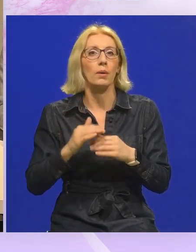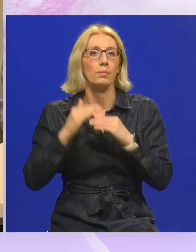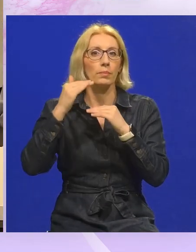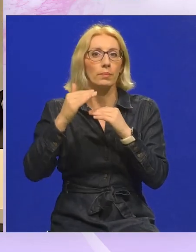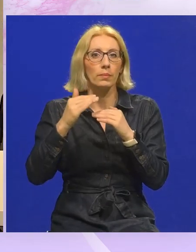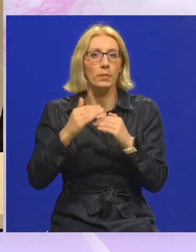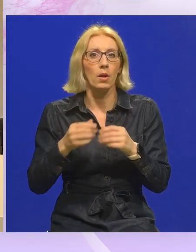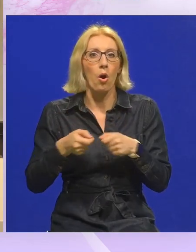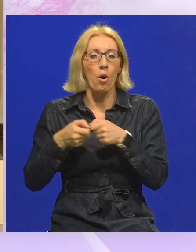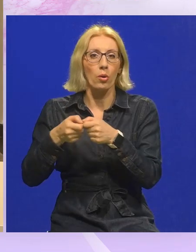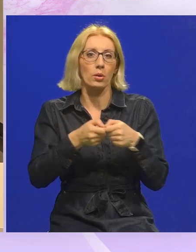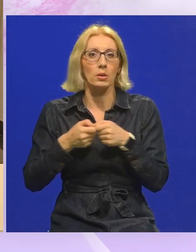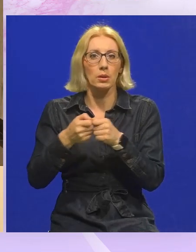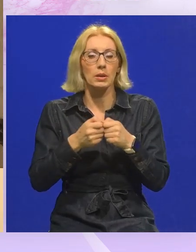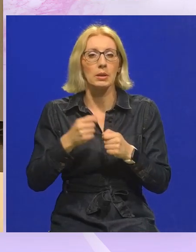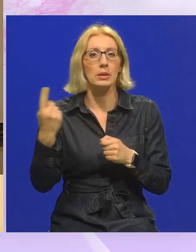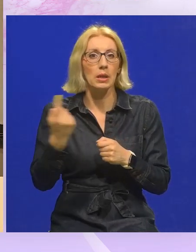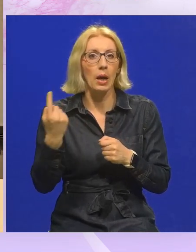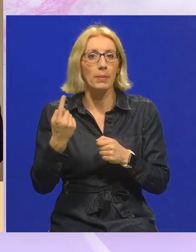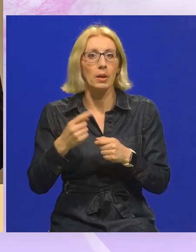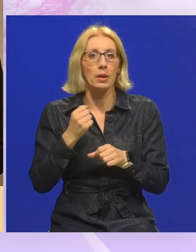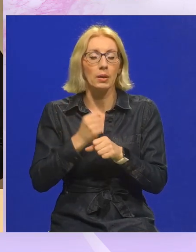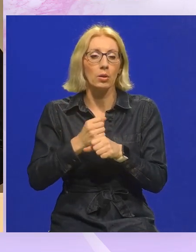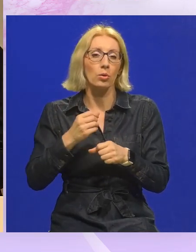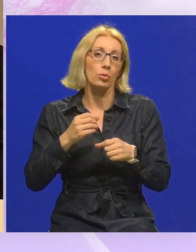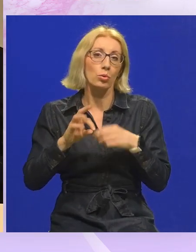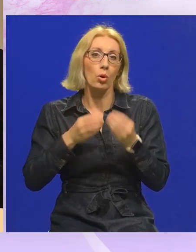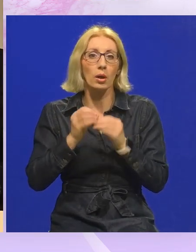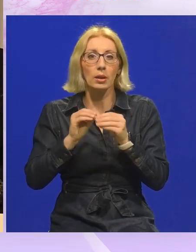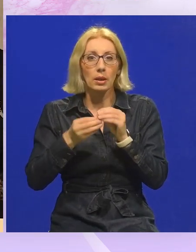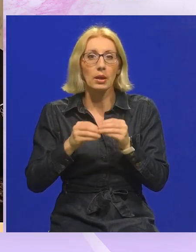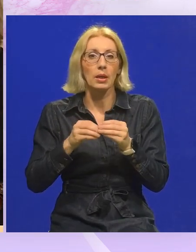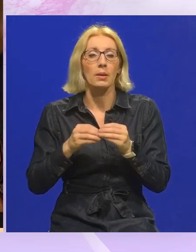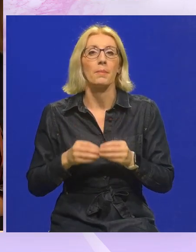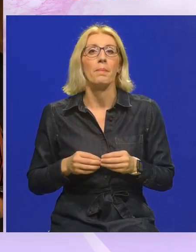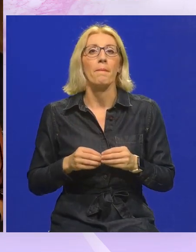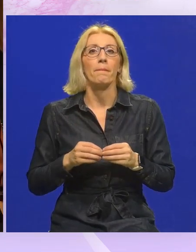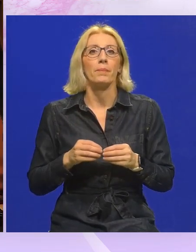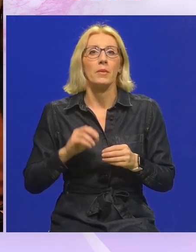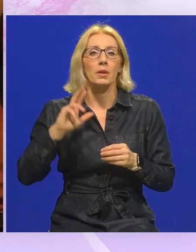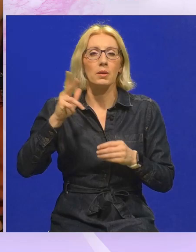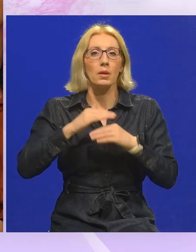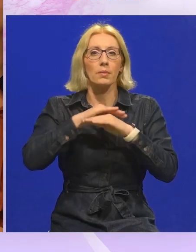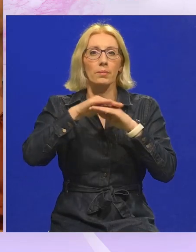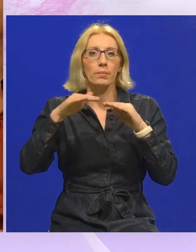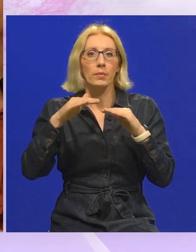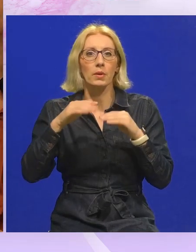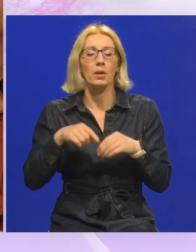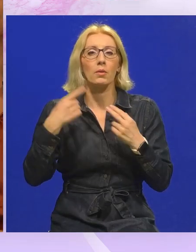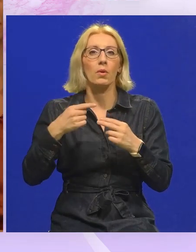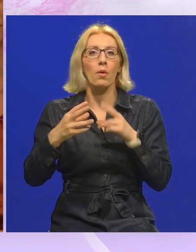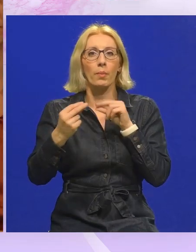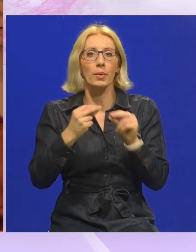je organizacijom samih događaja u kulturi i kreativnih radionica, i treća razina